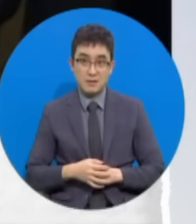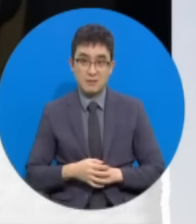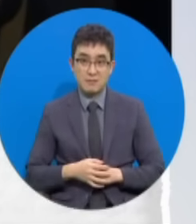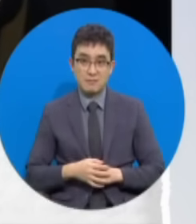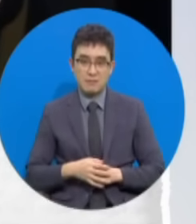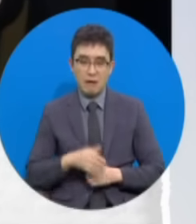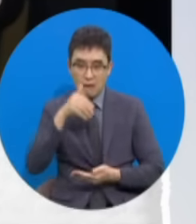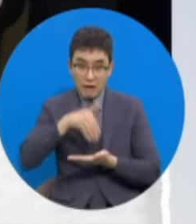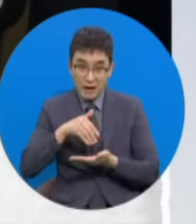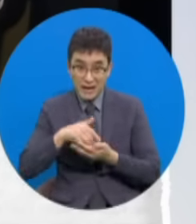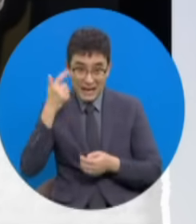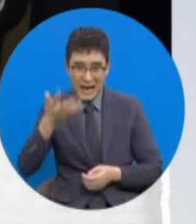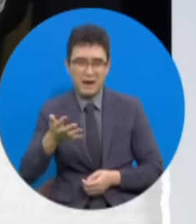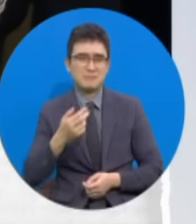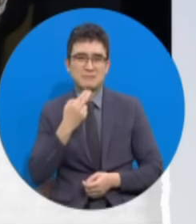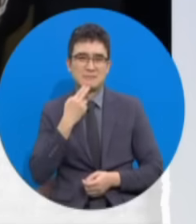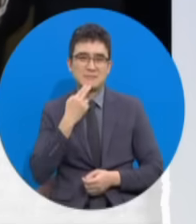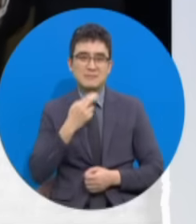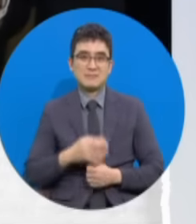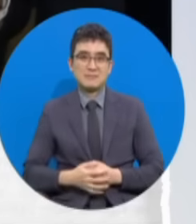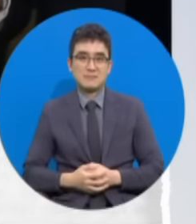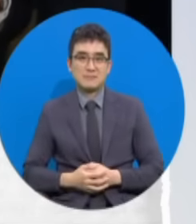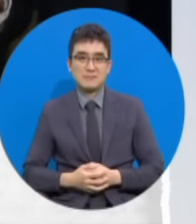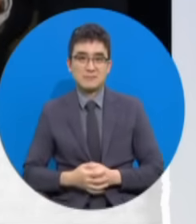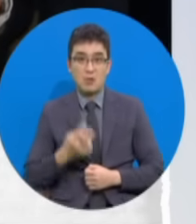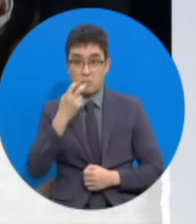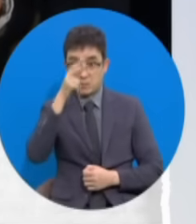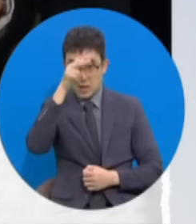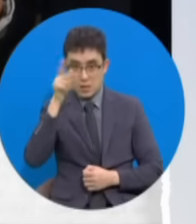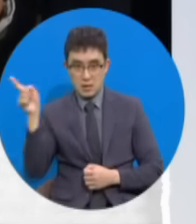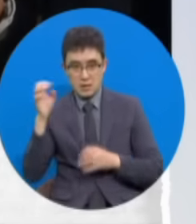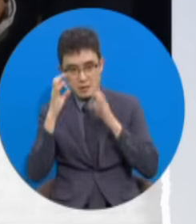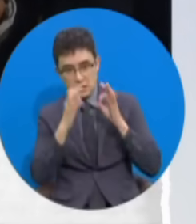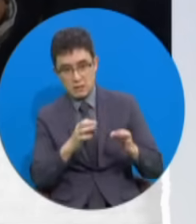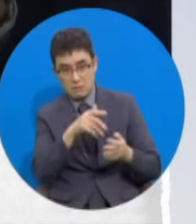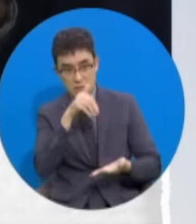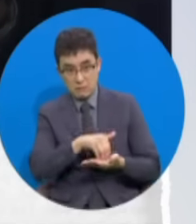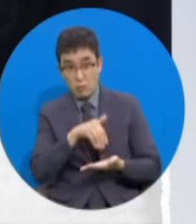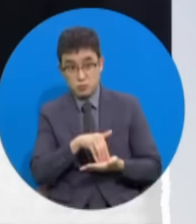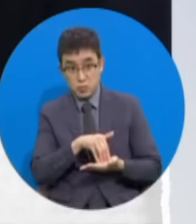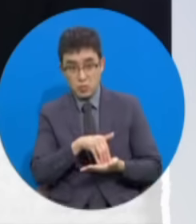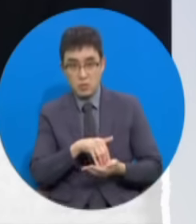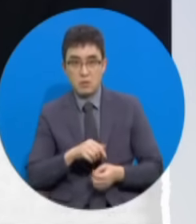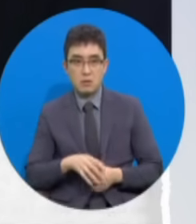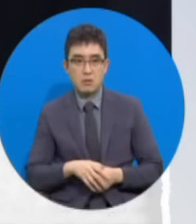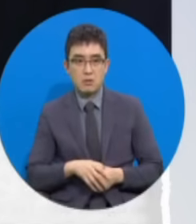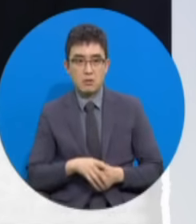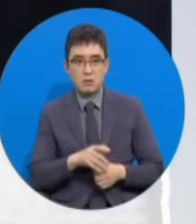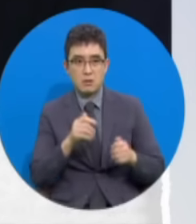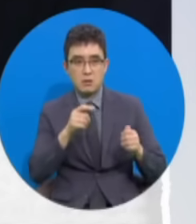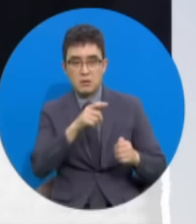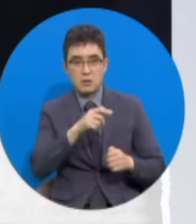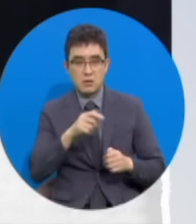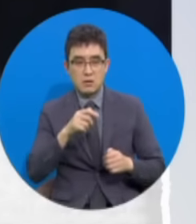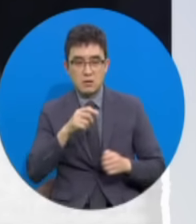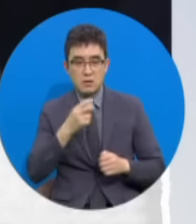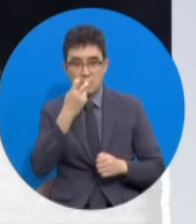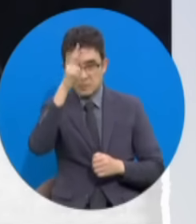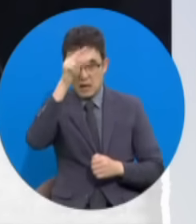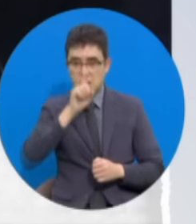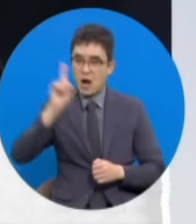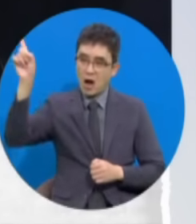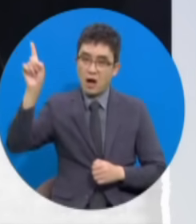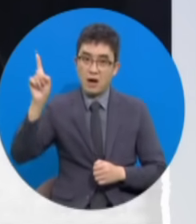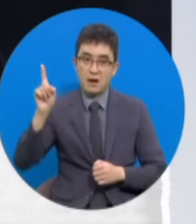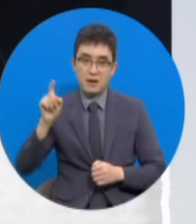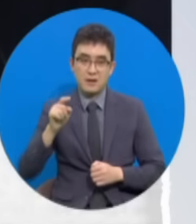인정하겠습니까? 그런 경우에 이제 검찰이 이제 반성의 여지가 전혀 없기 때문에 이 같은 경우는 이제 기소를 해야 한다. 이제 그렇게 방향이 또 갈 수도